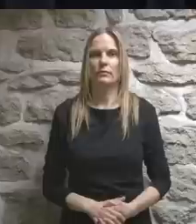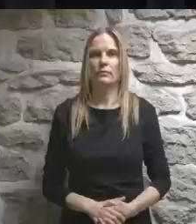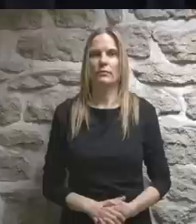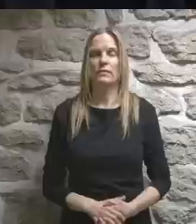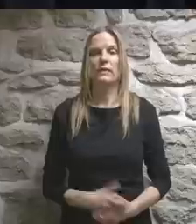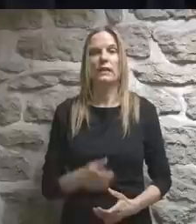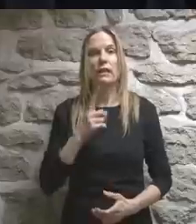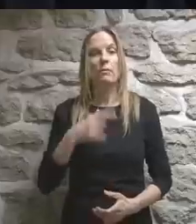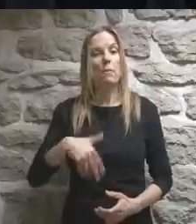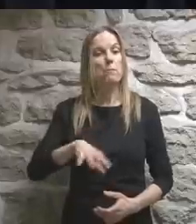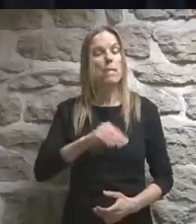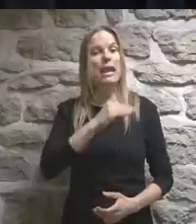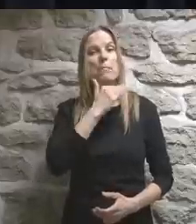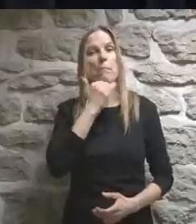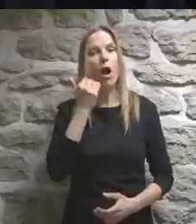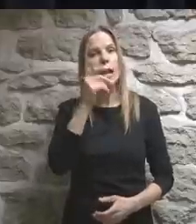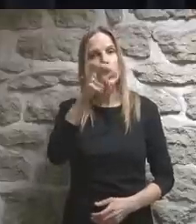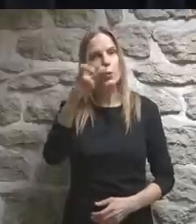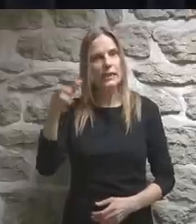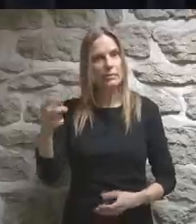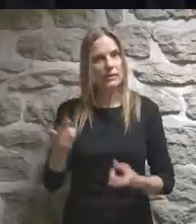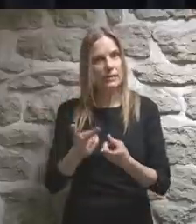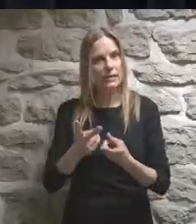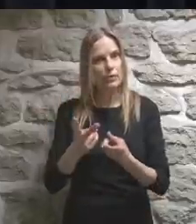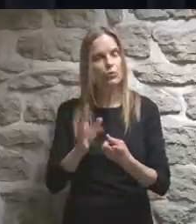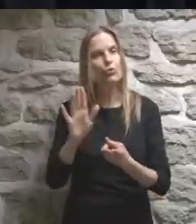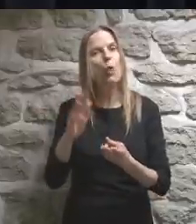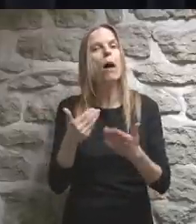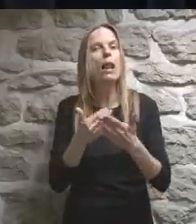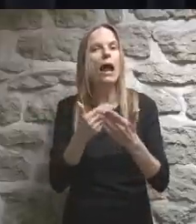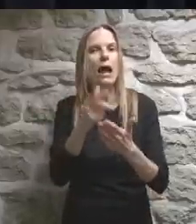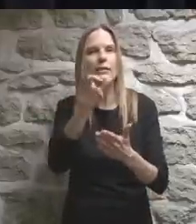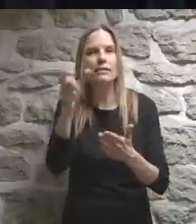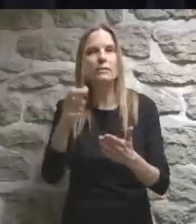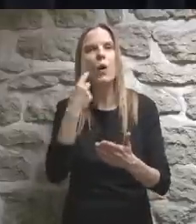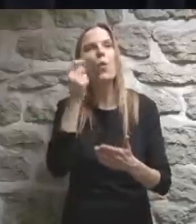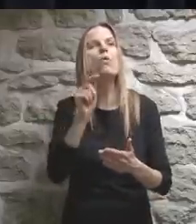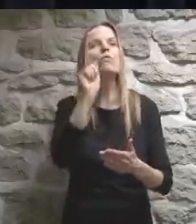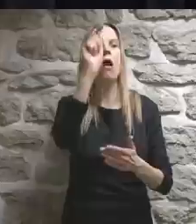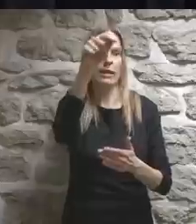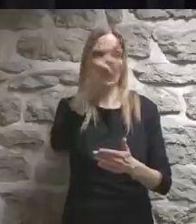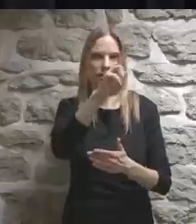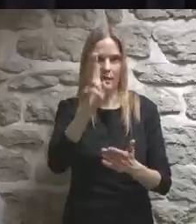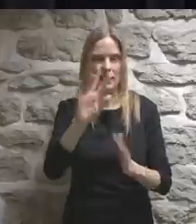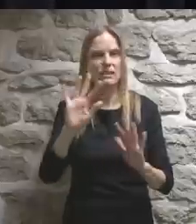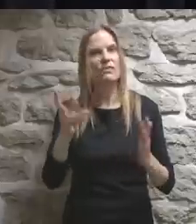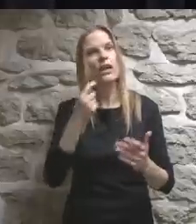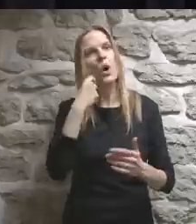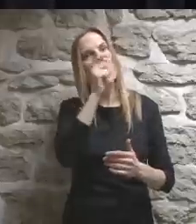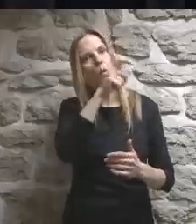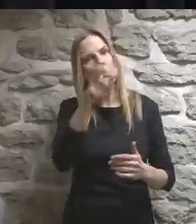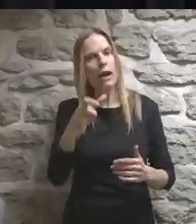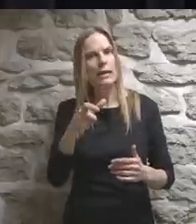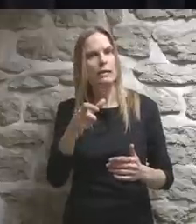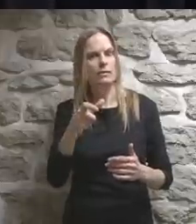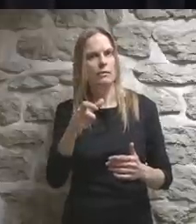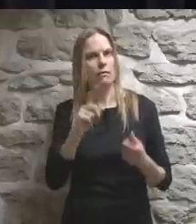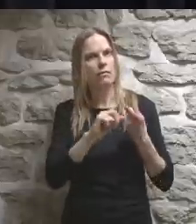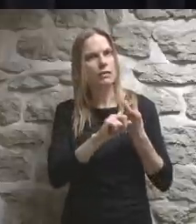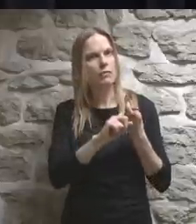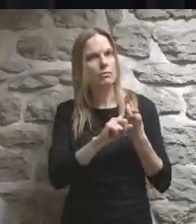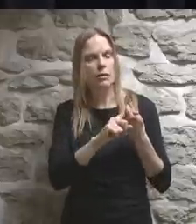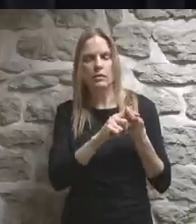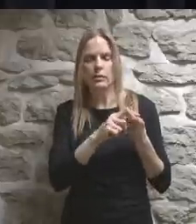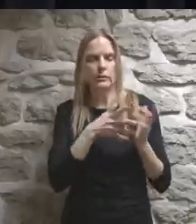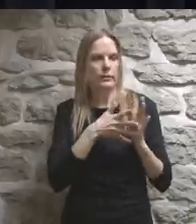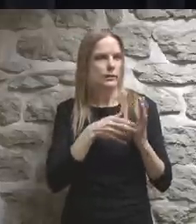Meil on ka palju inimesi, kelle lähedased on Ukrainas või neil on ukrainlaste pärast sügav murega, neile